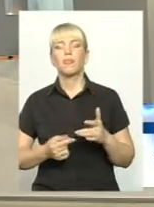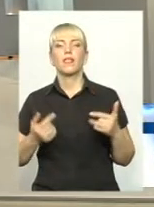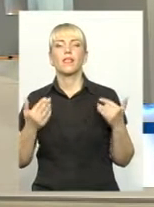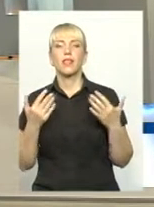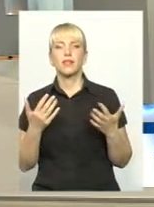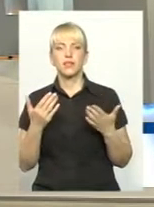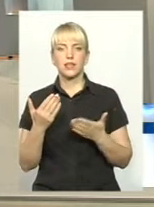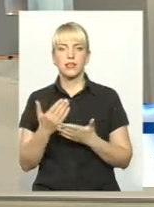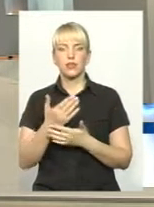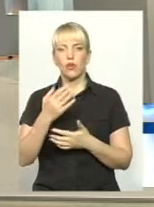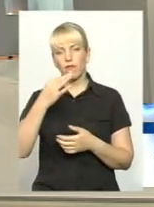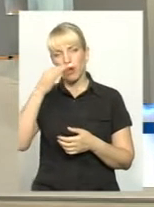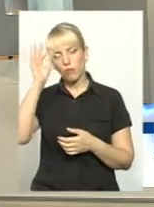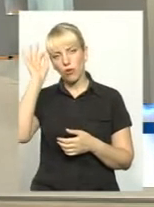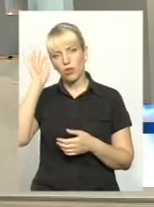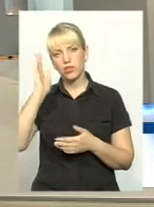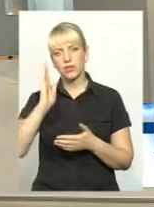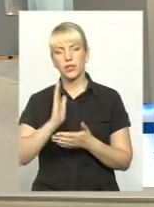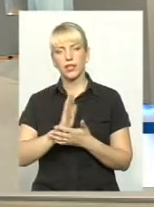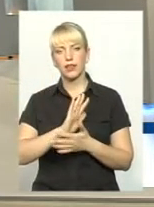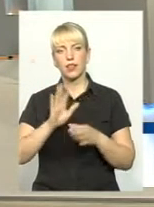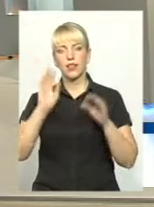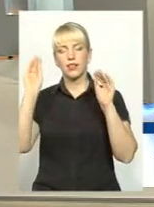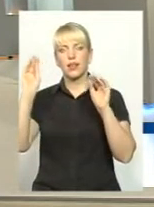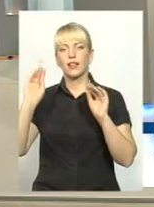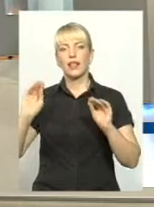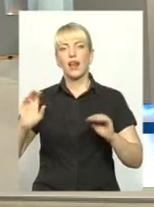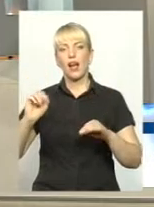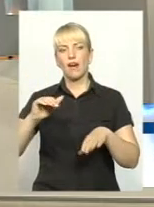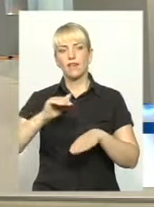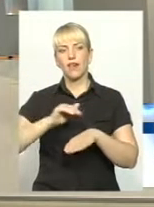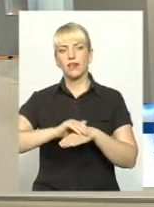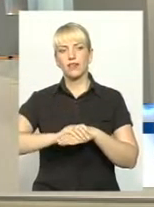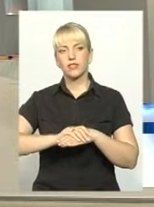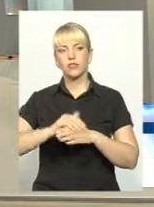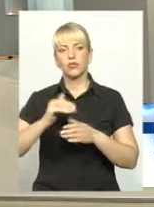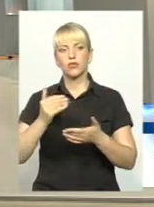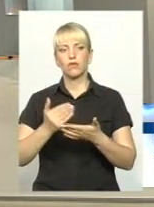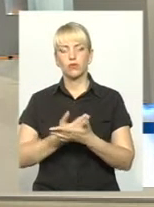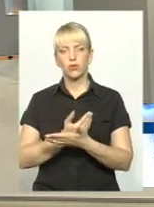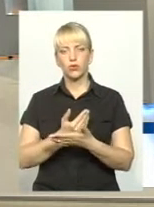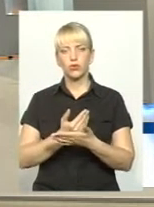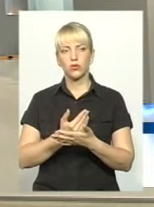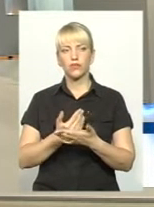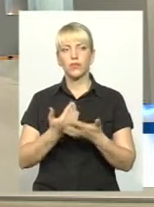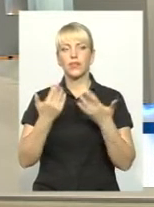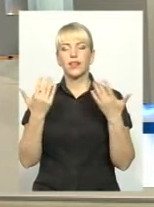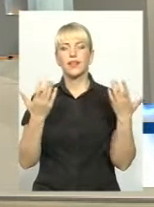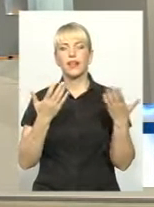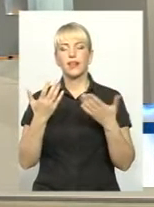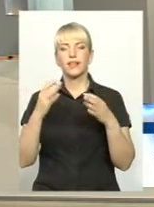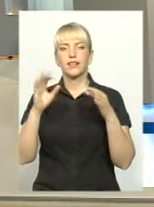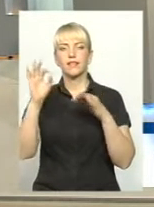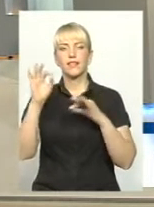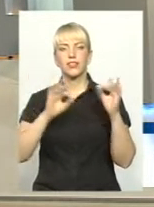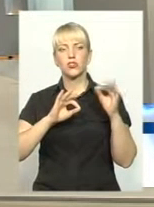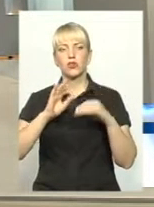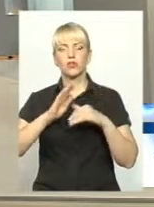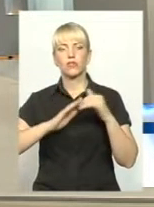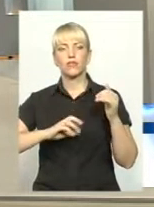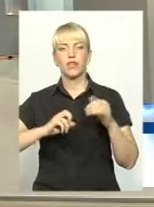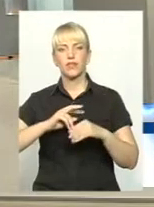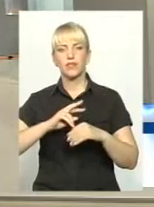нова поліція все-таки є не декларативно, а де-факто новою? Який відсоток фахівців прийшов,